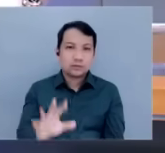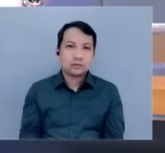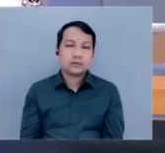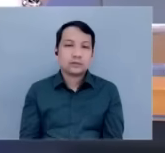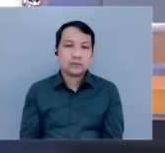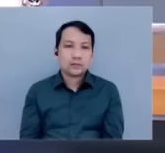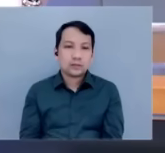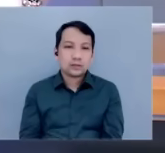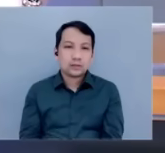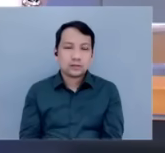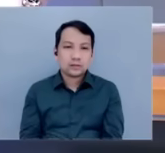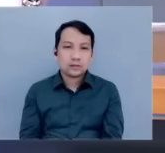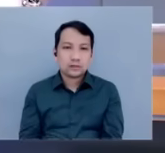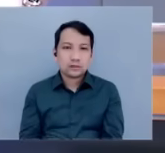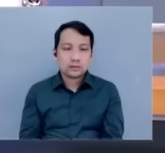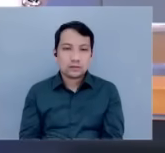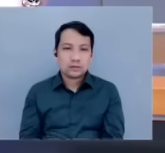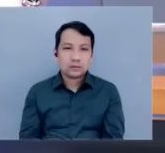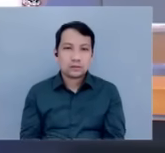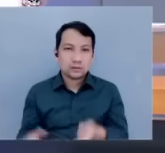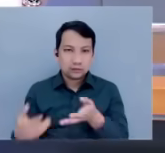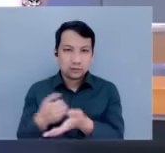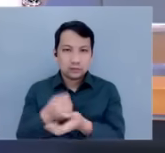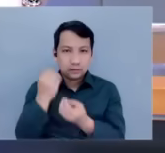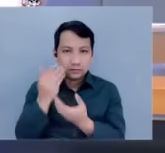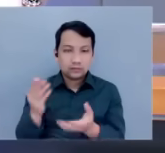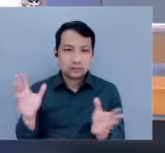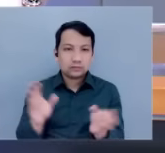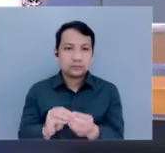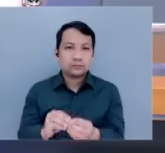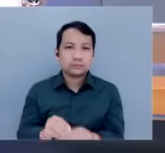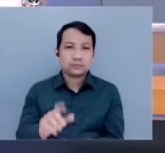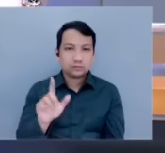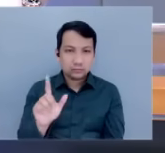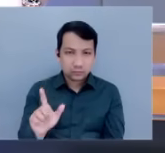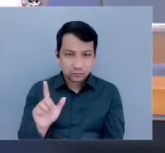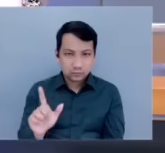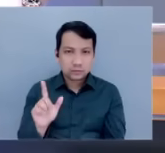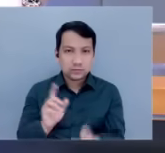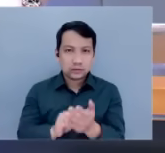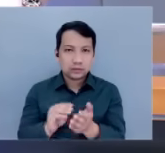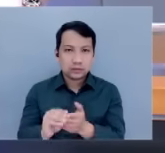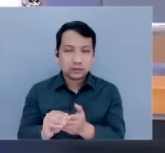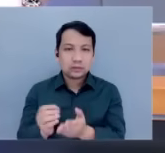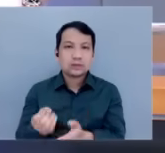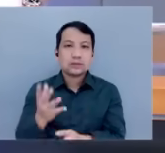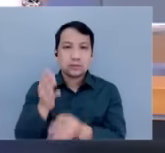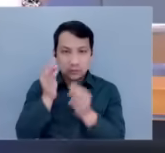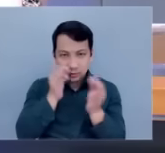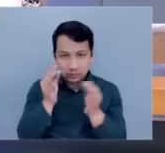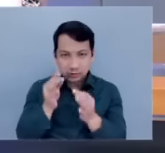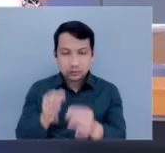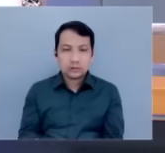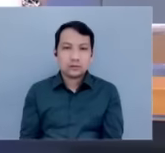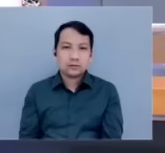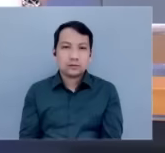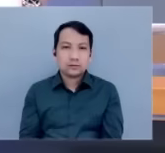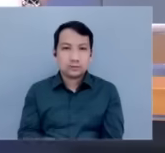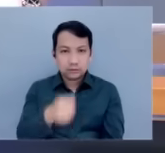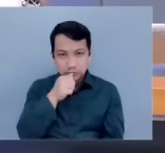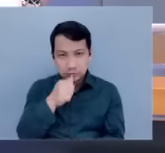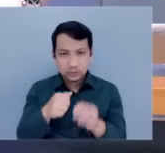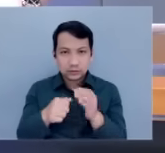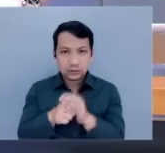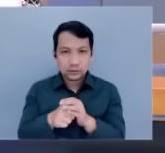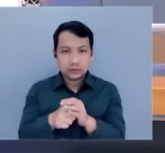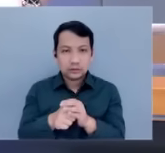Sa Pasay naman, nasamsam ng mga otoridad na aabot sa 20 million pesos na halaga ng shabu na itinago sa loob ng isang